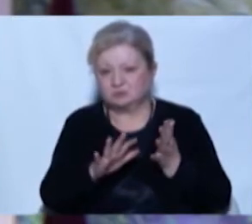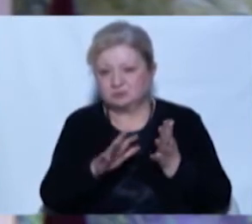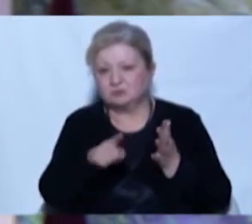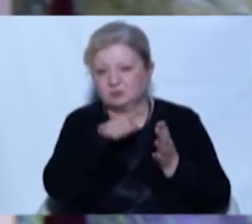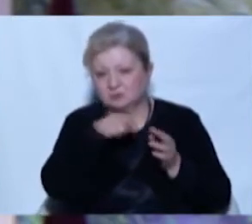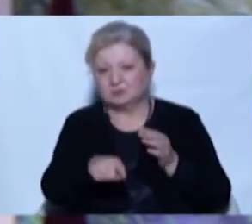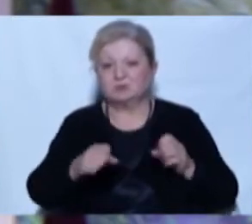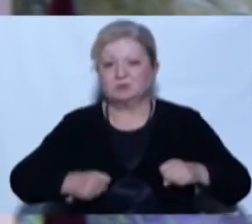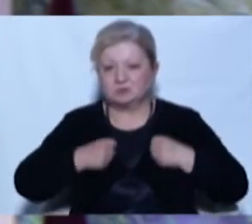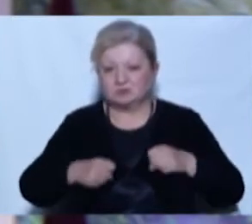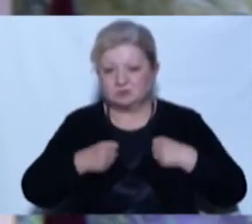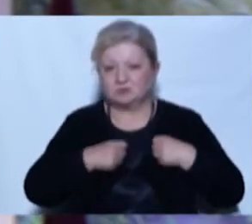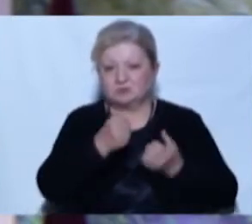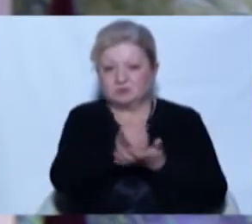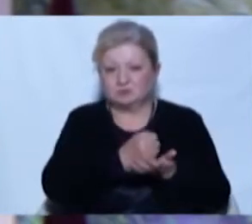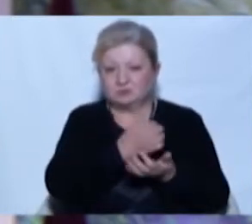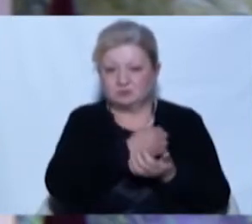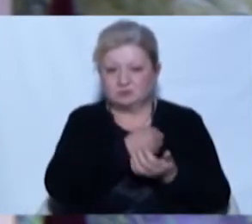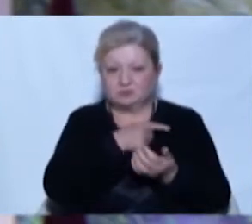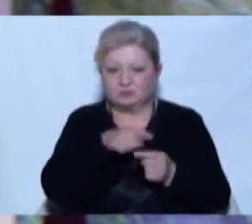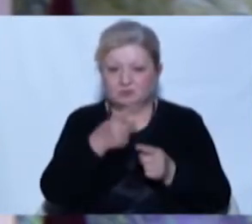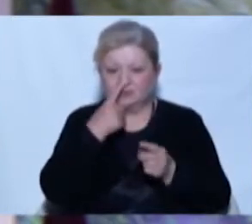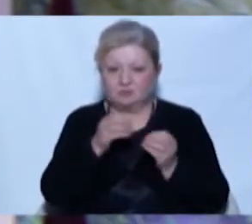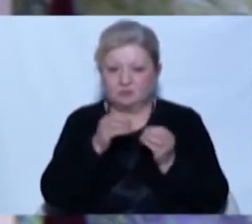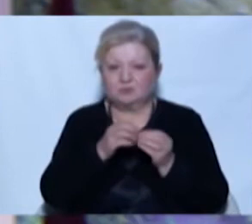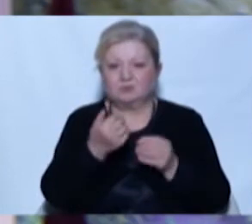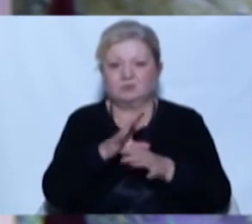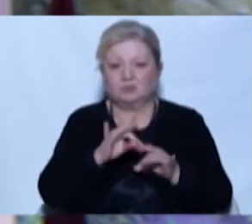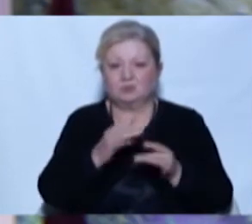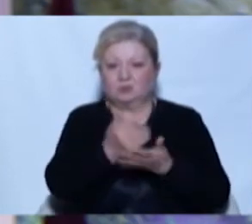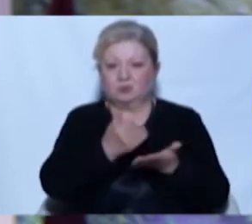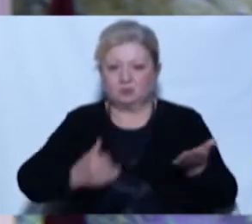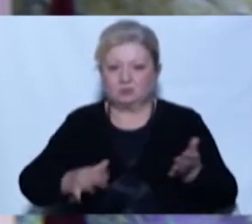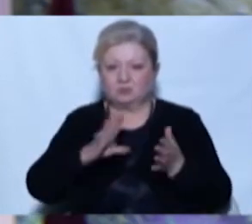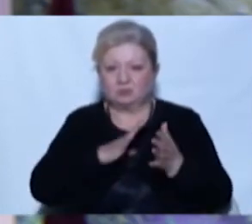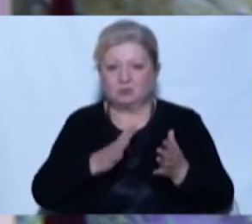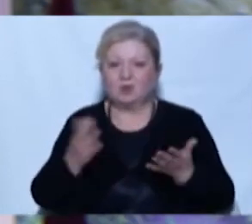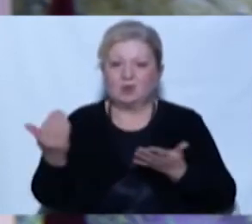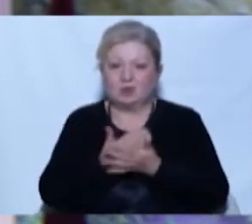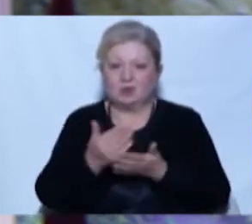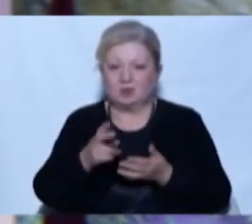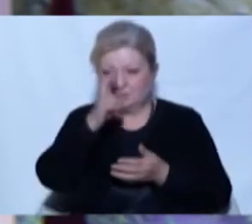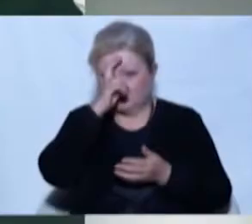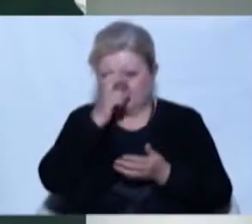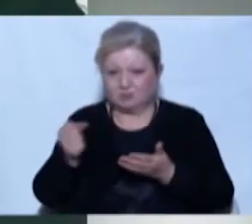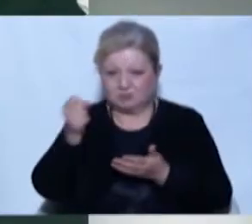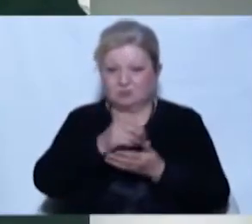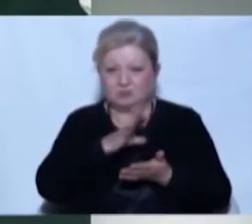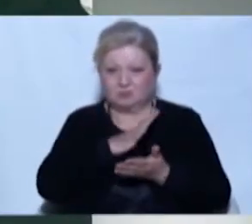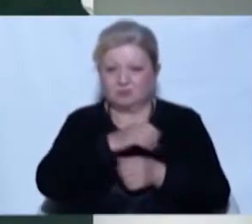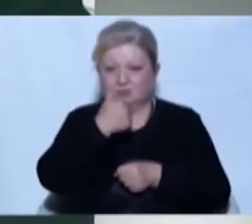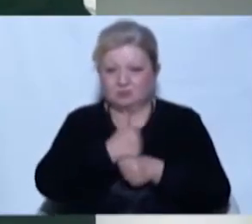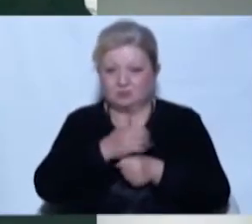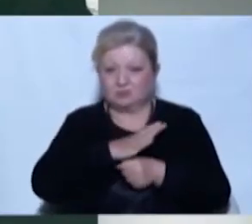sades rom sheinarchunebinat gavlena, magram ukan daixies da sheikna koalitsiuri mtavroba, romosats satavesi